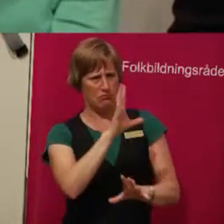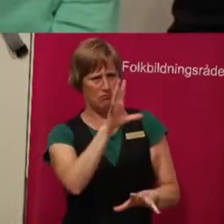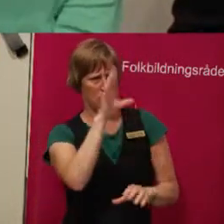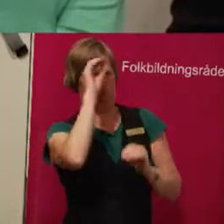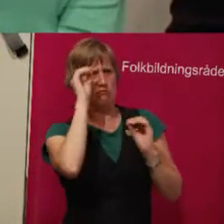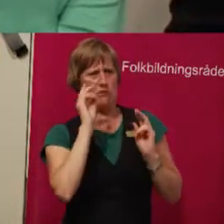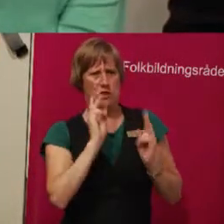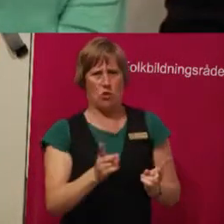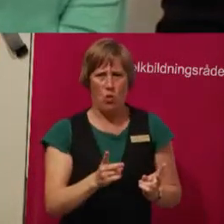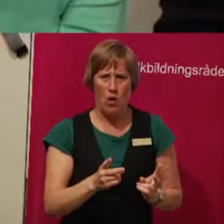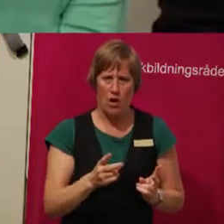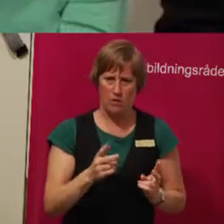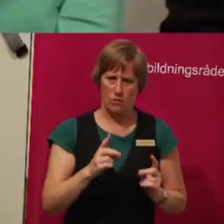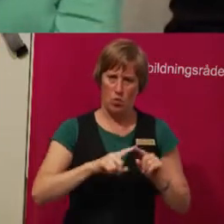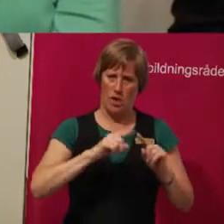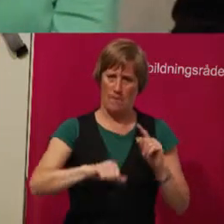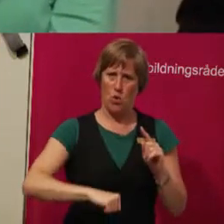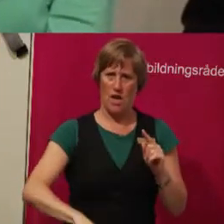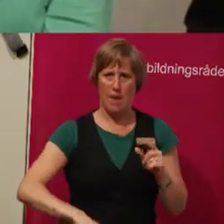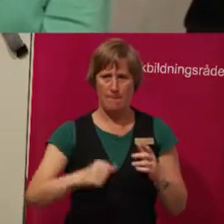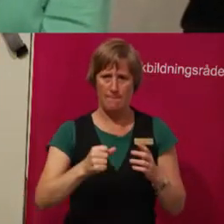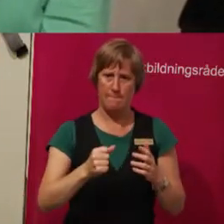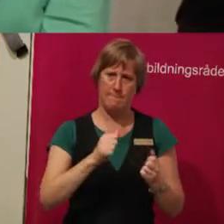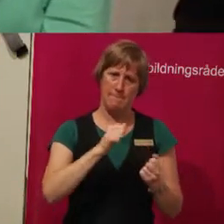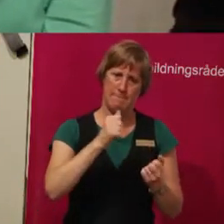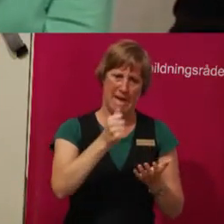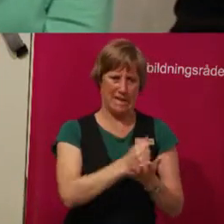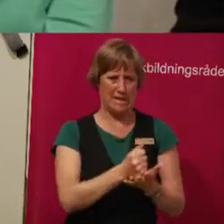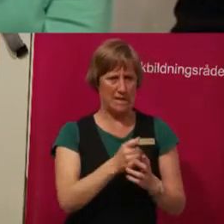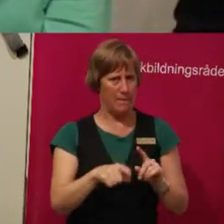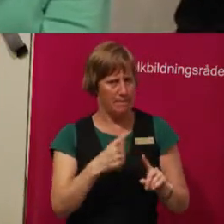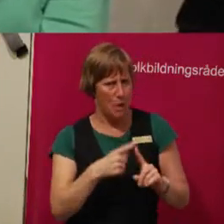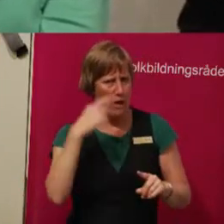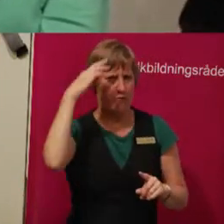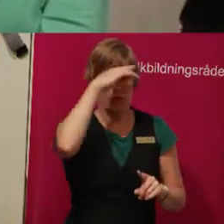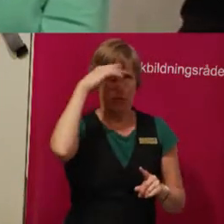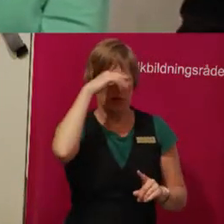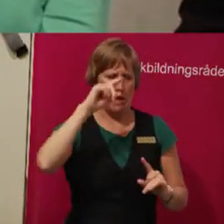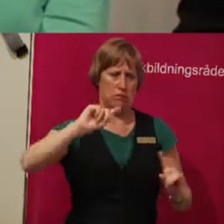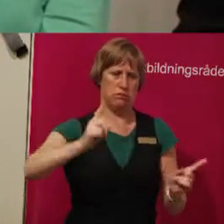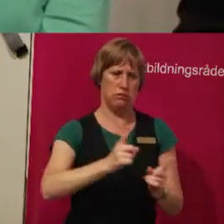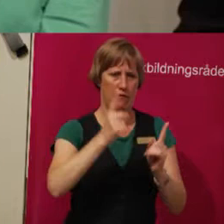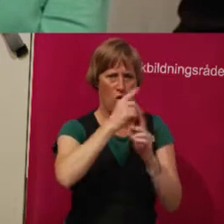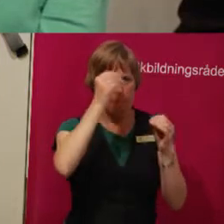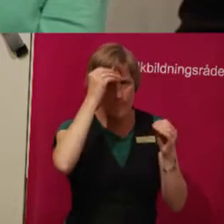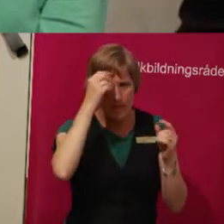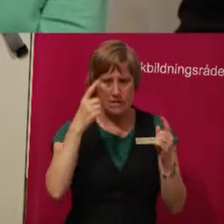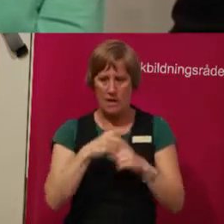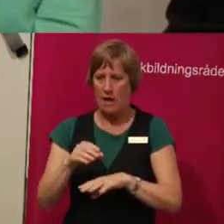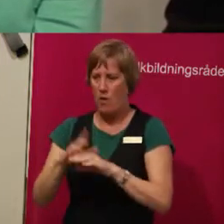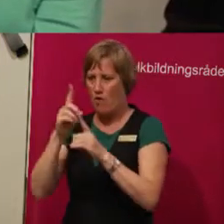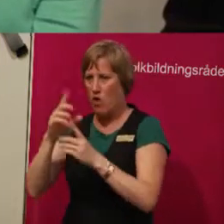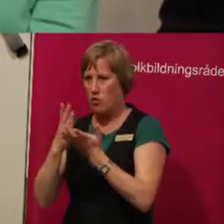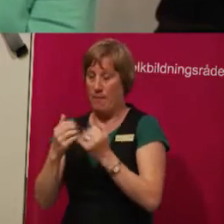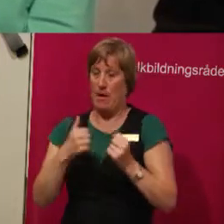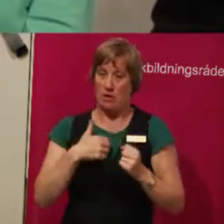känna ifrån vissa borgerliga partier att man börjar att svaja lite där. Och för mig är det helt självklart att vi ska satsa på folkbildning och